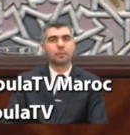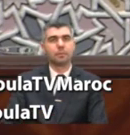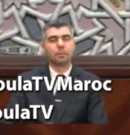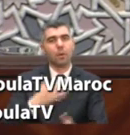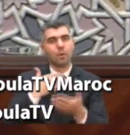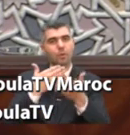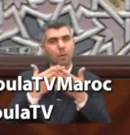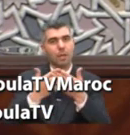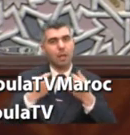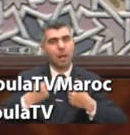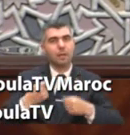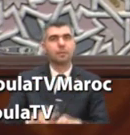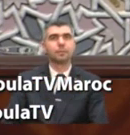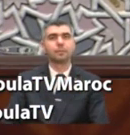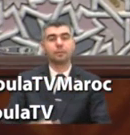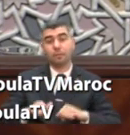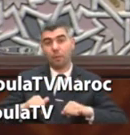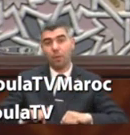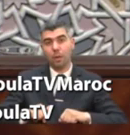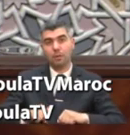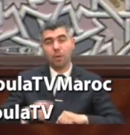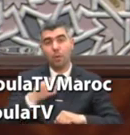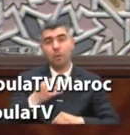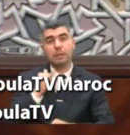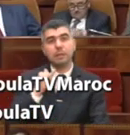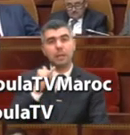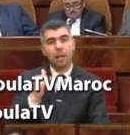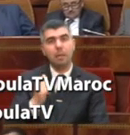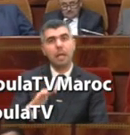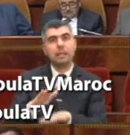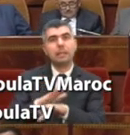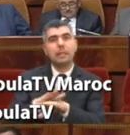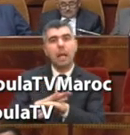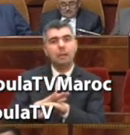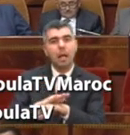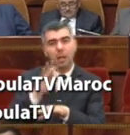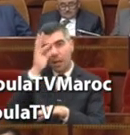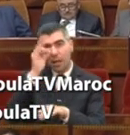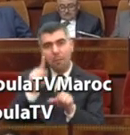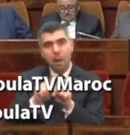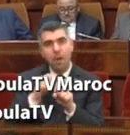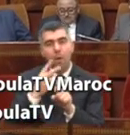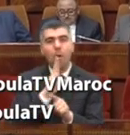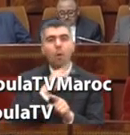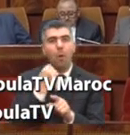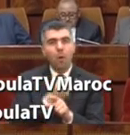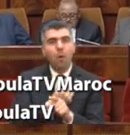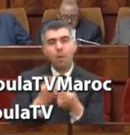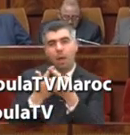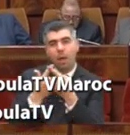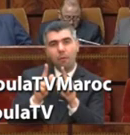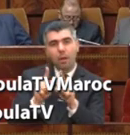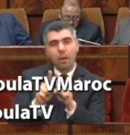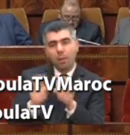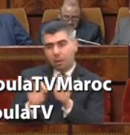شكرا سيد الرئيس. سيد الوزير، الخوف كل الخوف من السياسات ارتجالية للحكومة الناتجة عن عدم القدرة على